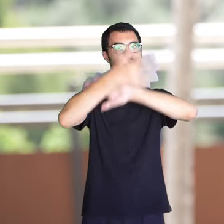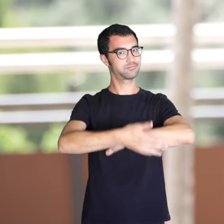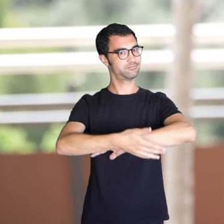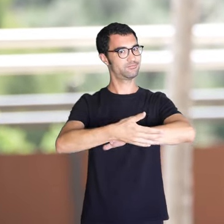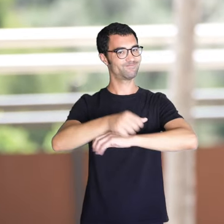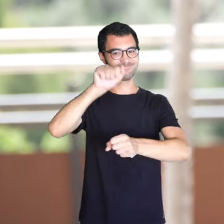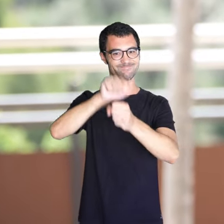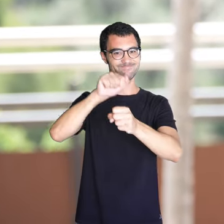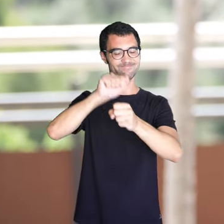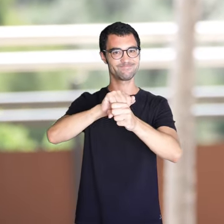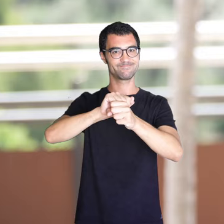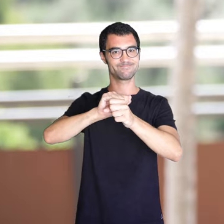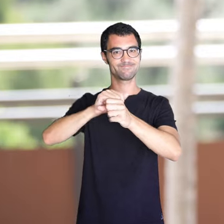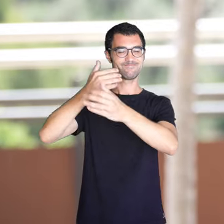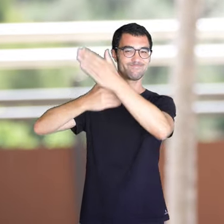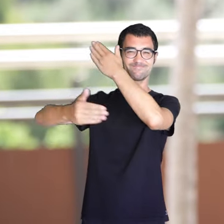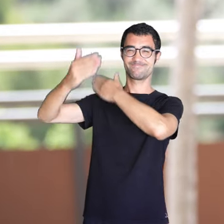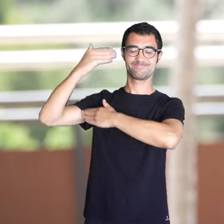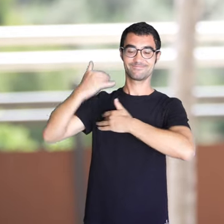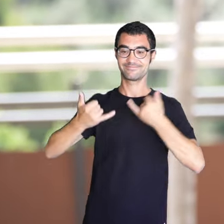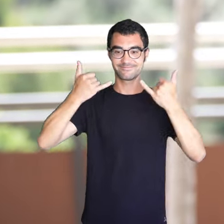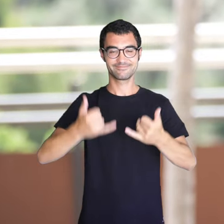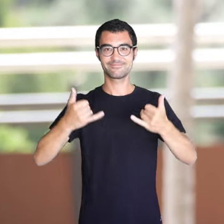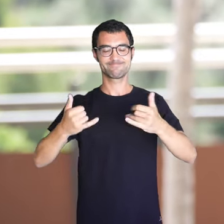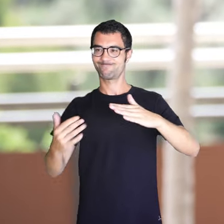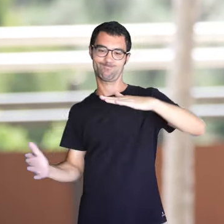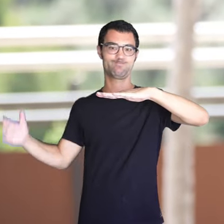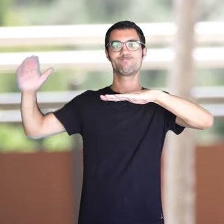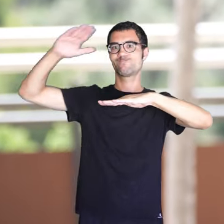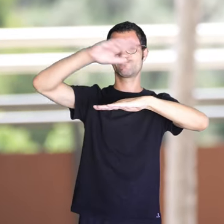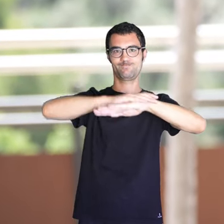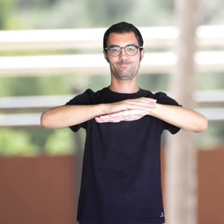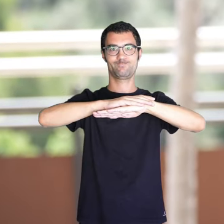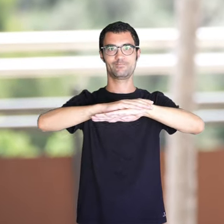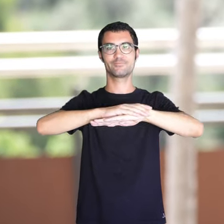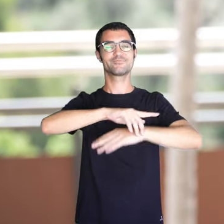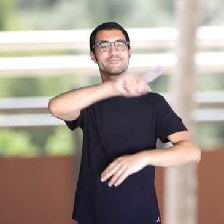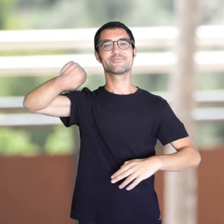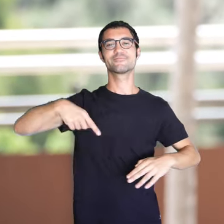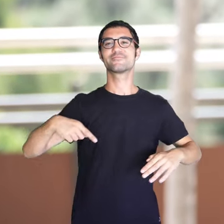oficis, diríem, s'han vist eclipsats per el que anomenem el recreo.